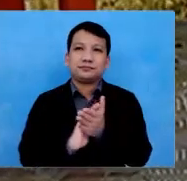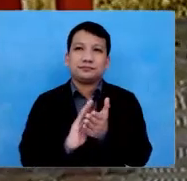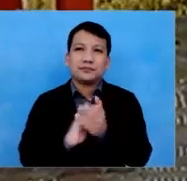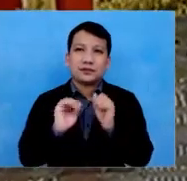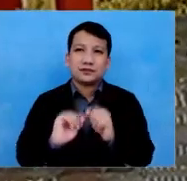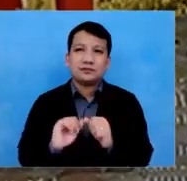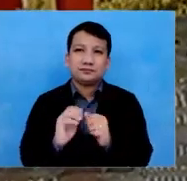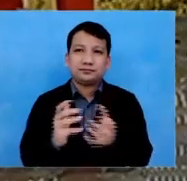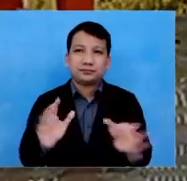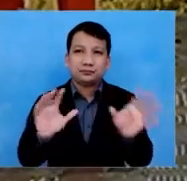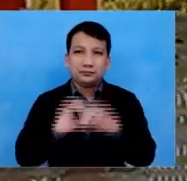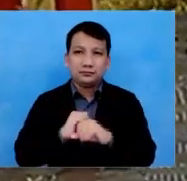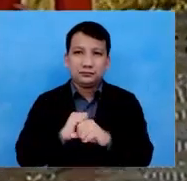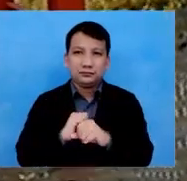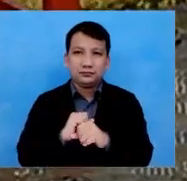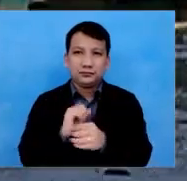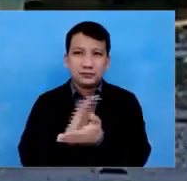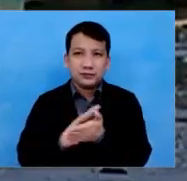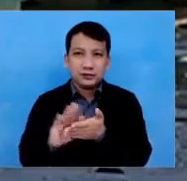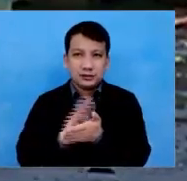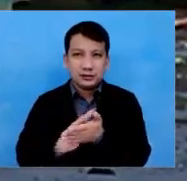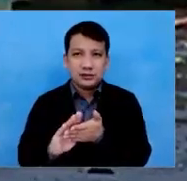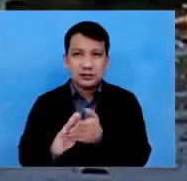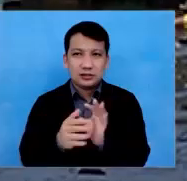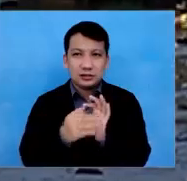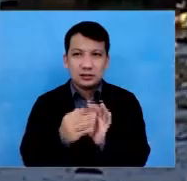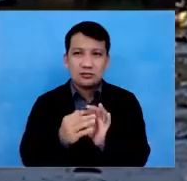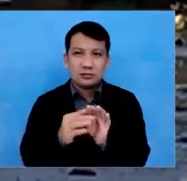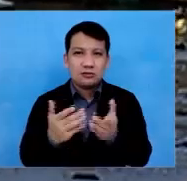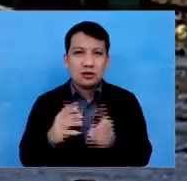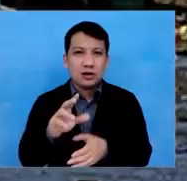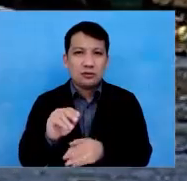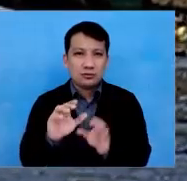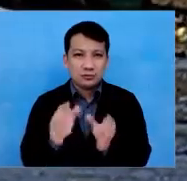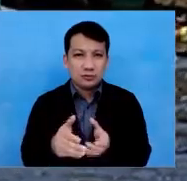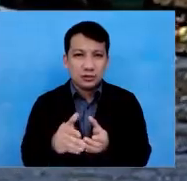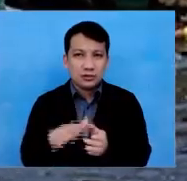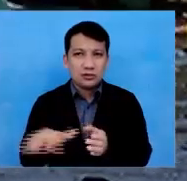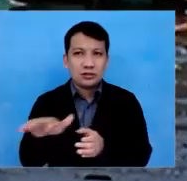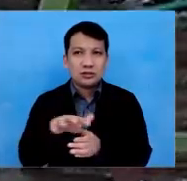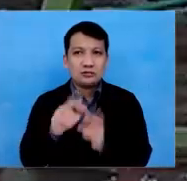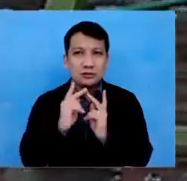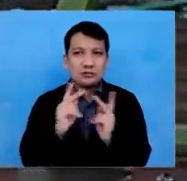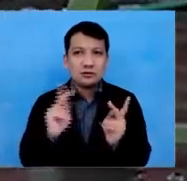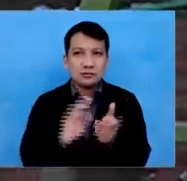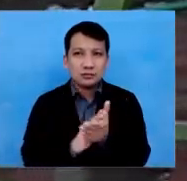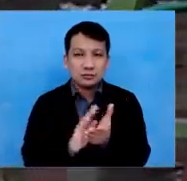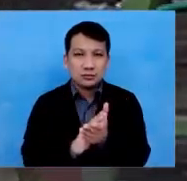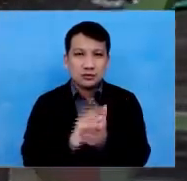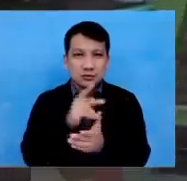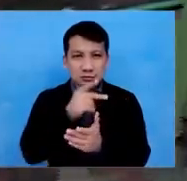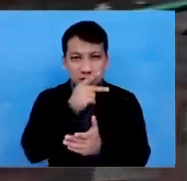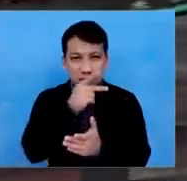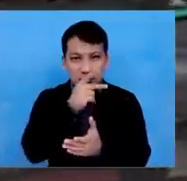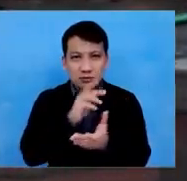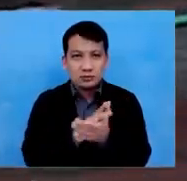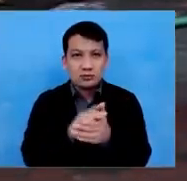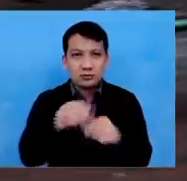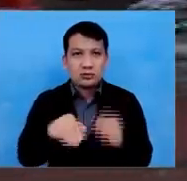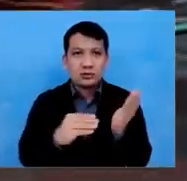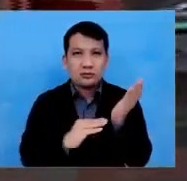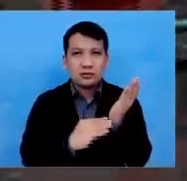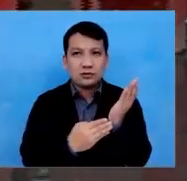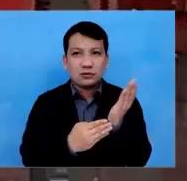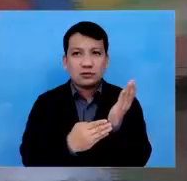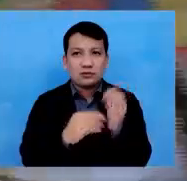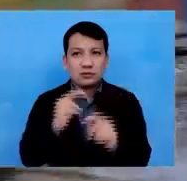ang kanilang paglilinis. Kaya wala pa rin munang klase sa lahat ng antas sa mga pampubliko at pribadong paaralan sa Bacoor hanggang